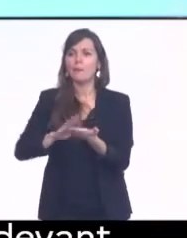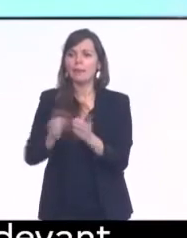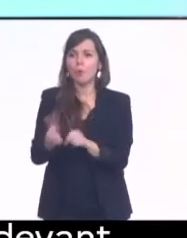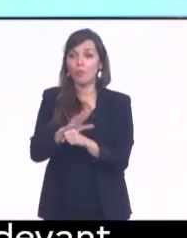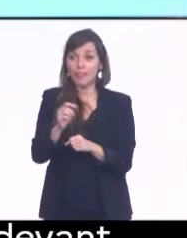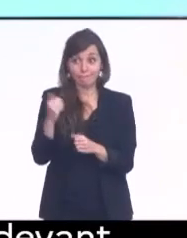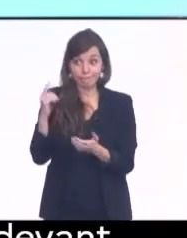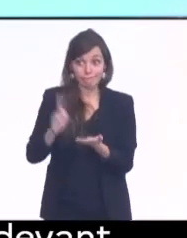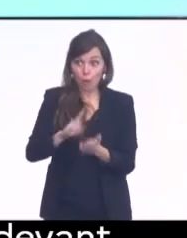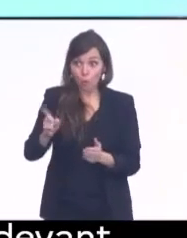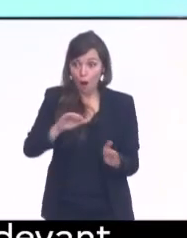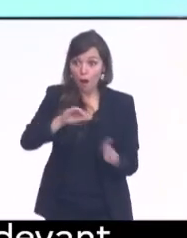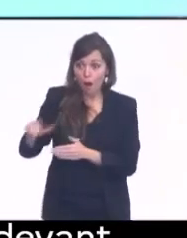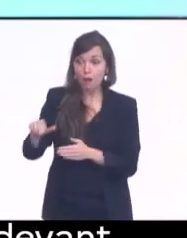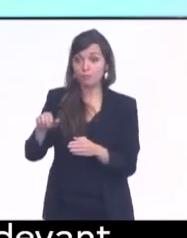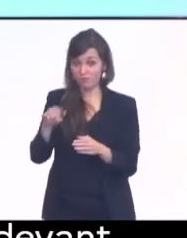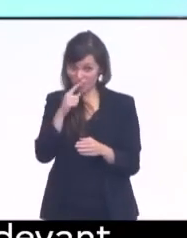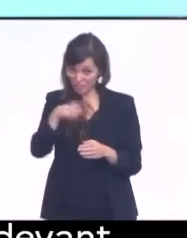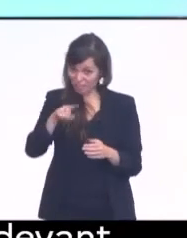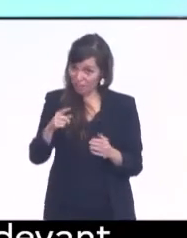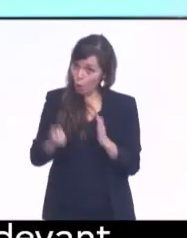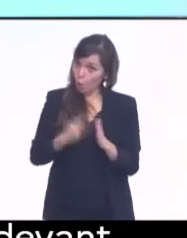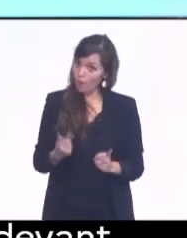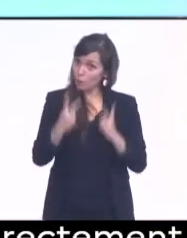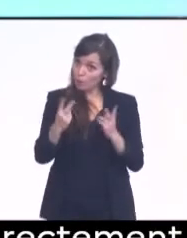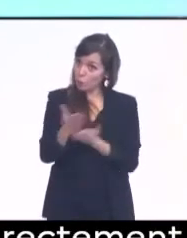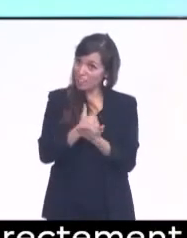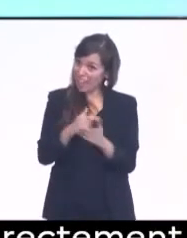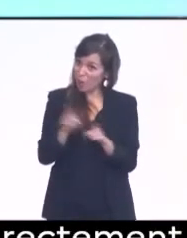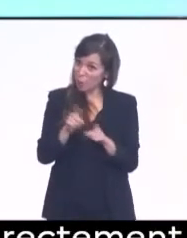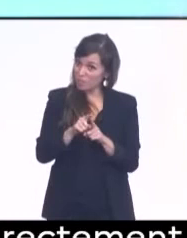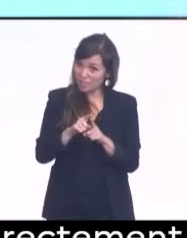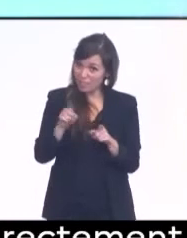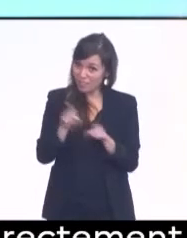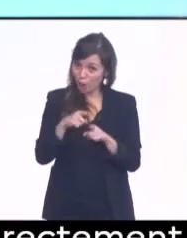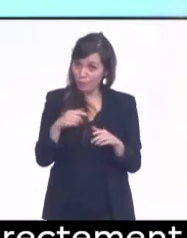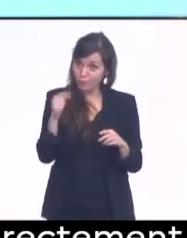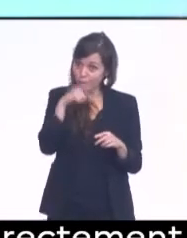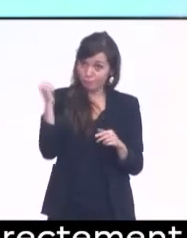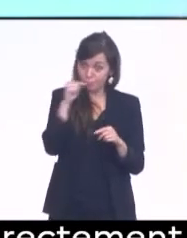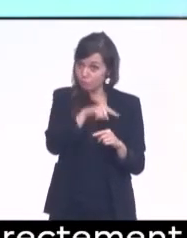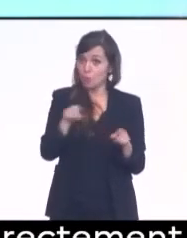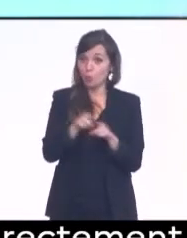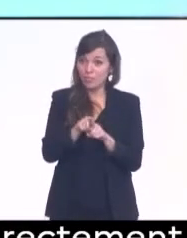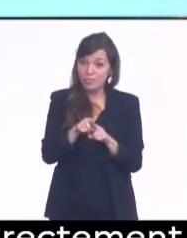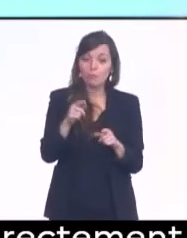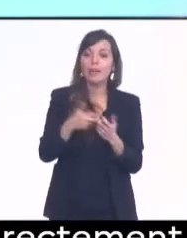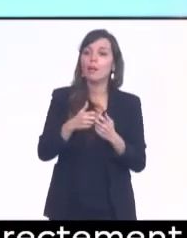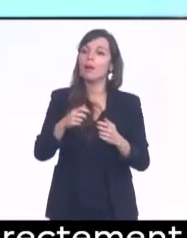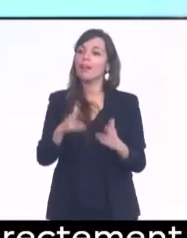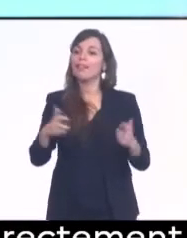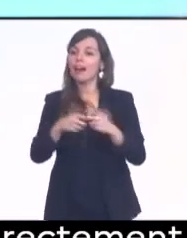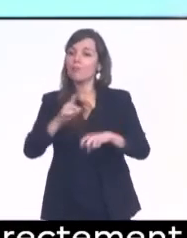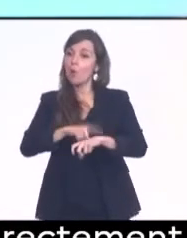de service. Vont-elles également échapper à une revalorisation salariale qui passerait par une augmentation du tarif horaire de la PCH